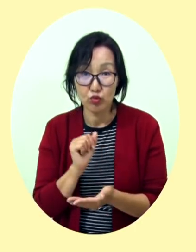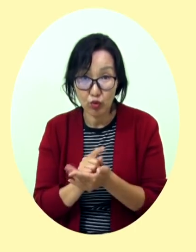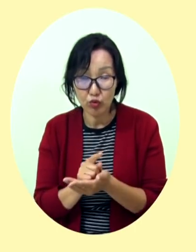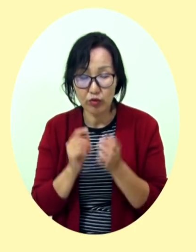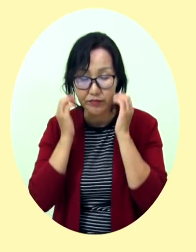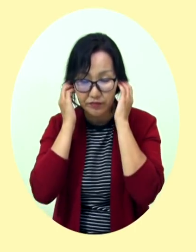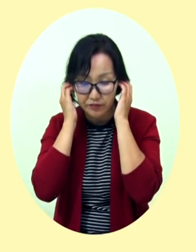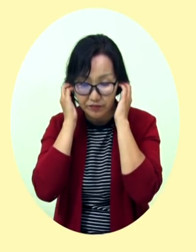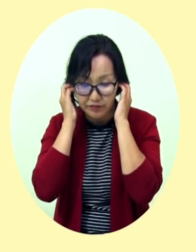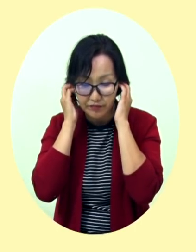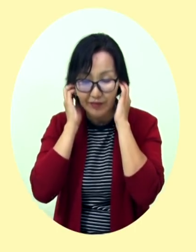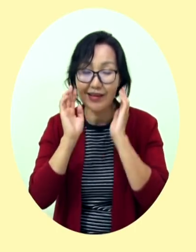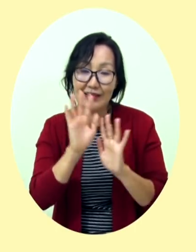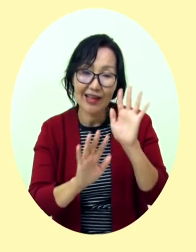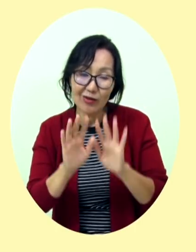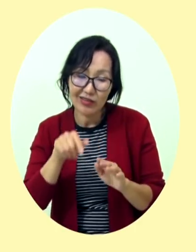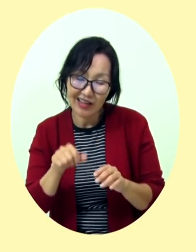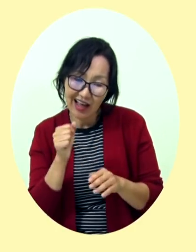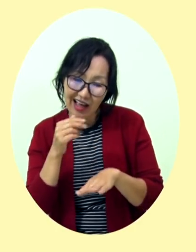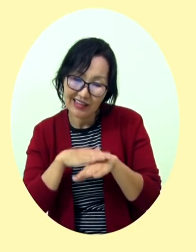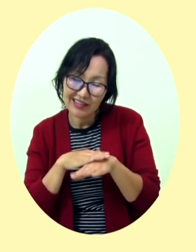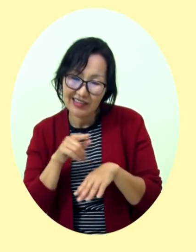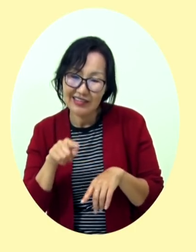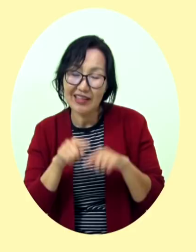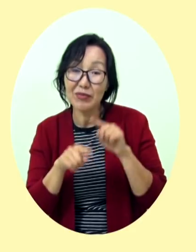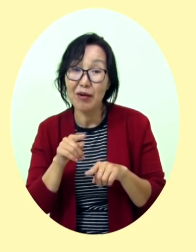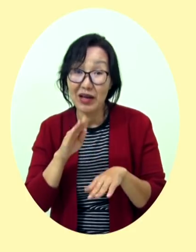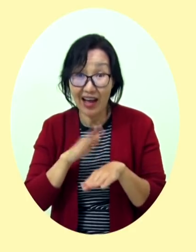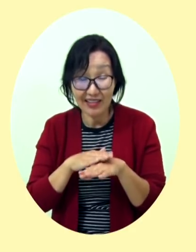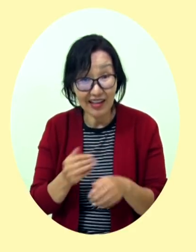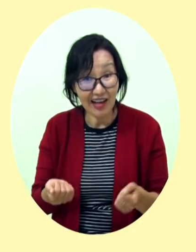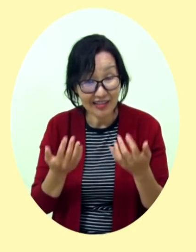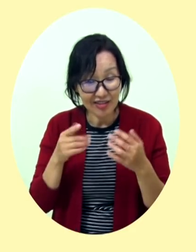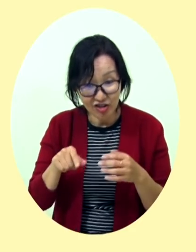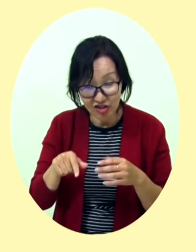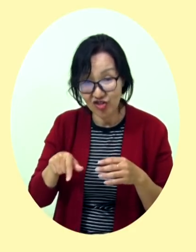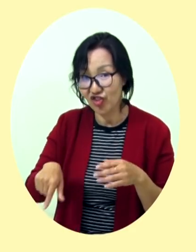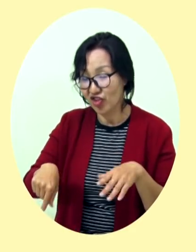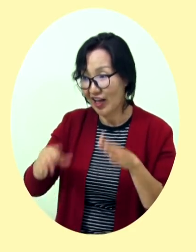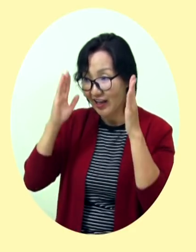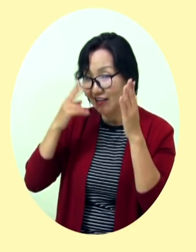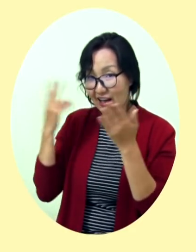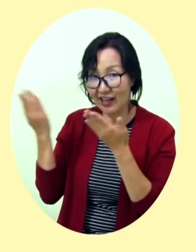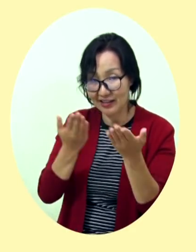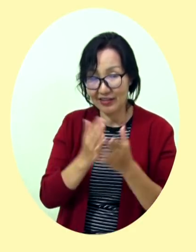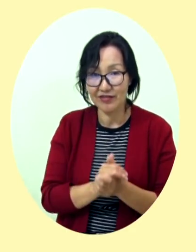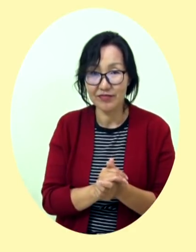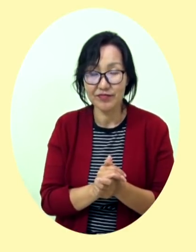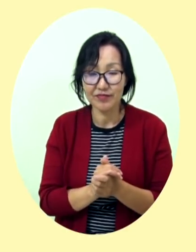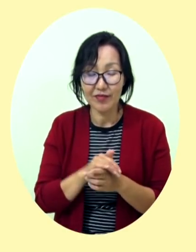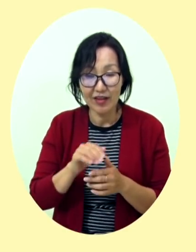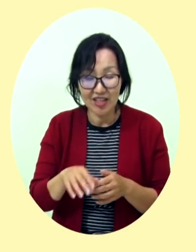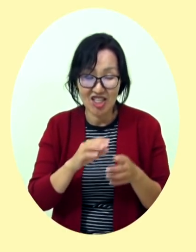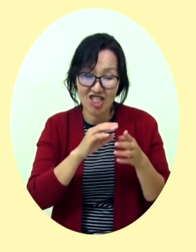найруулгын алдааг тэмдэглэхдээ ямар ямар алдаа байж болох вэ гэдгийг бүгдээрээ эндээс харъя.